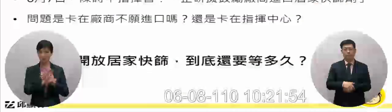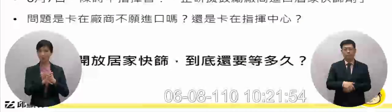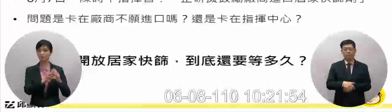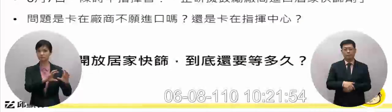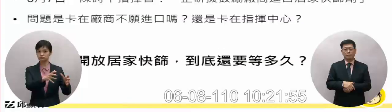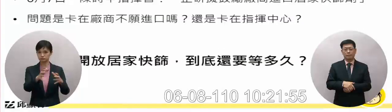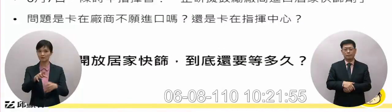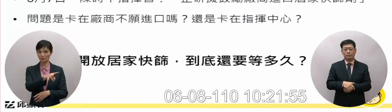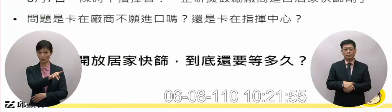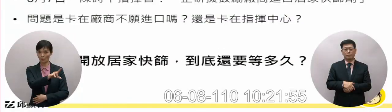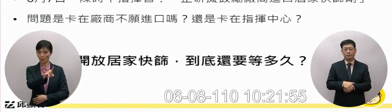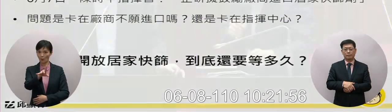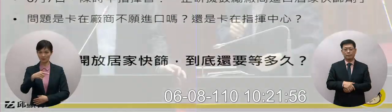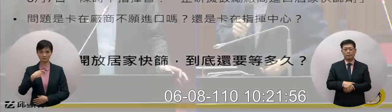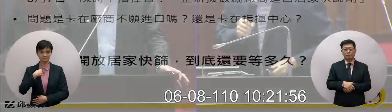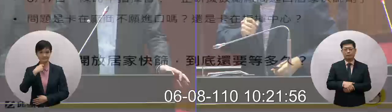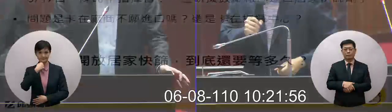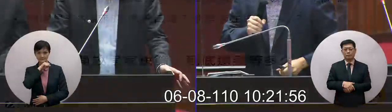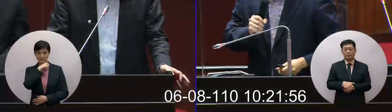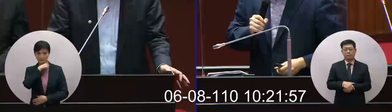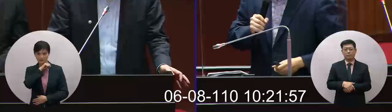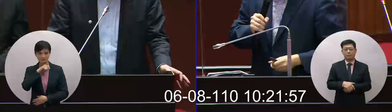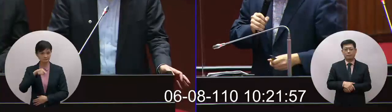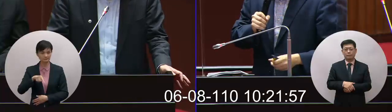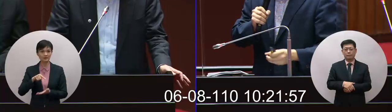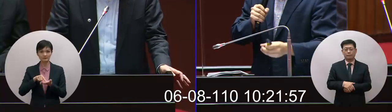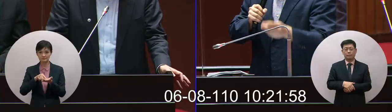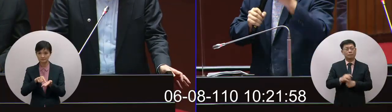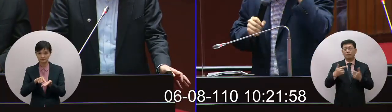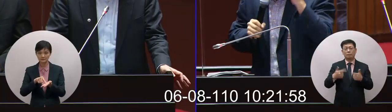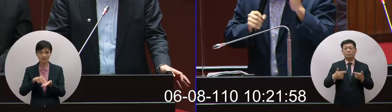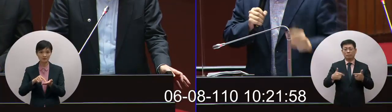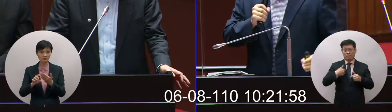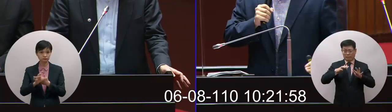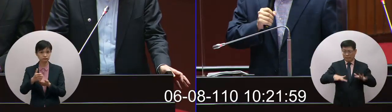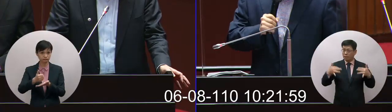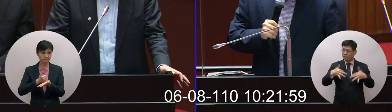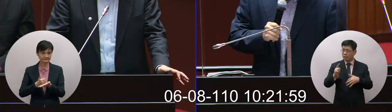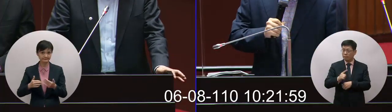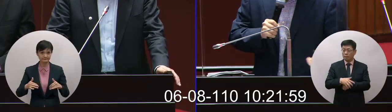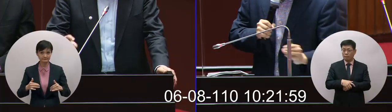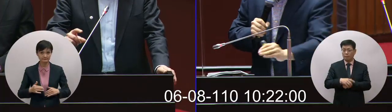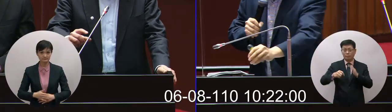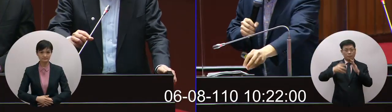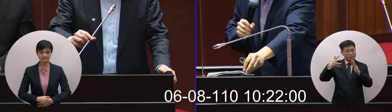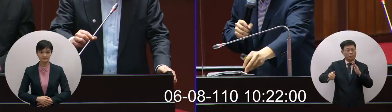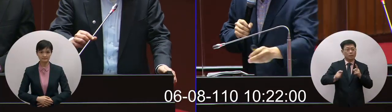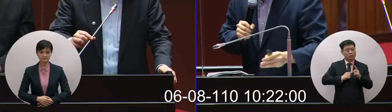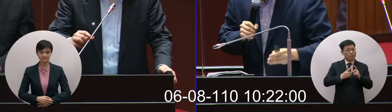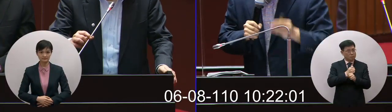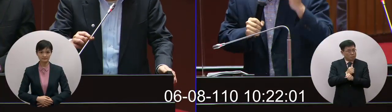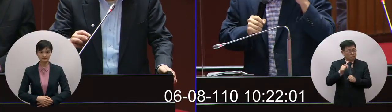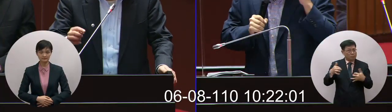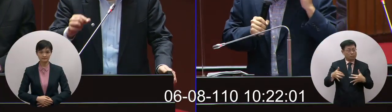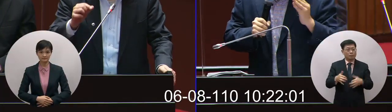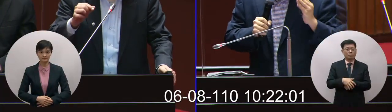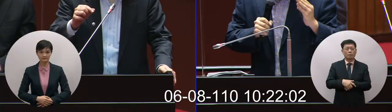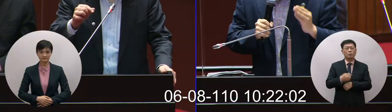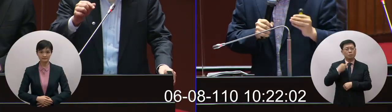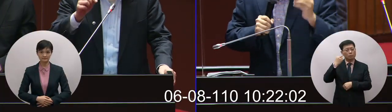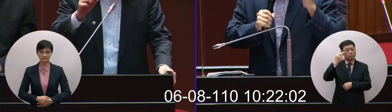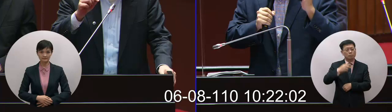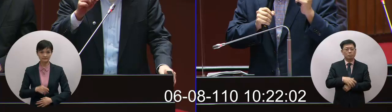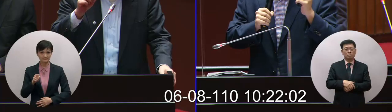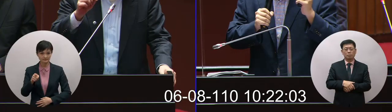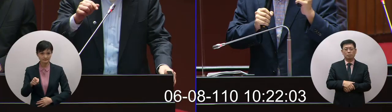台台湾吼，并没有药商来申请进口。 不是啊，但现在的问题是讲，一定我讲你嘛爱注意这個问题。我觉得